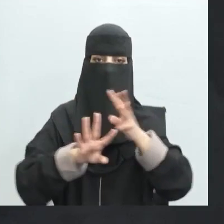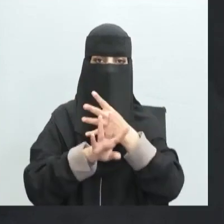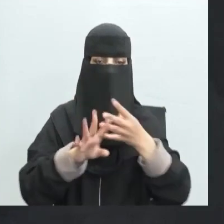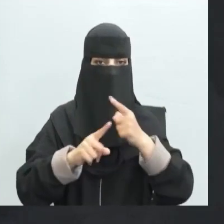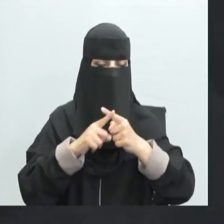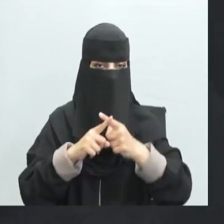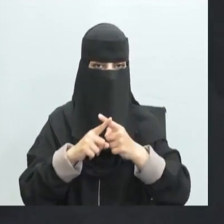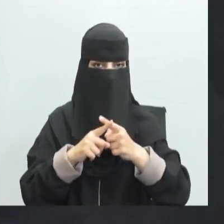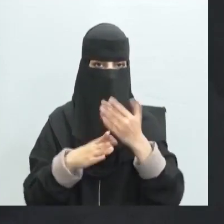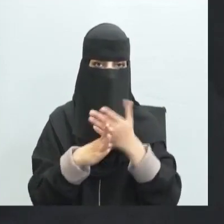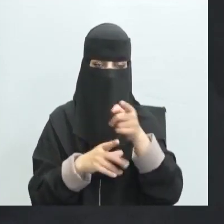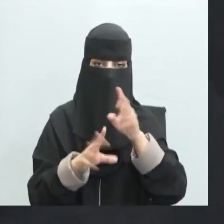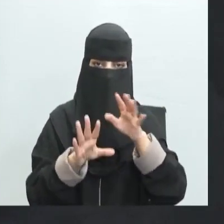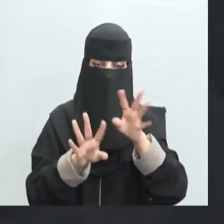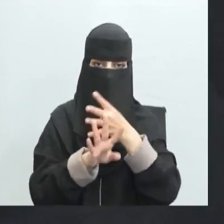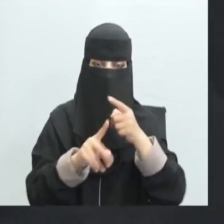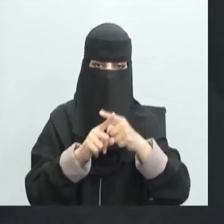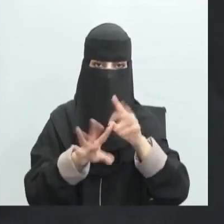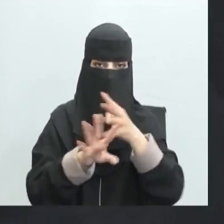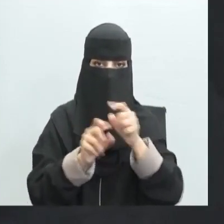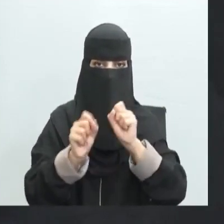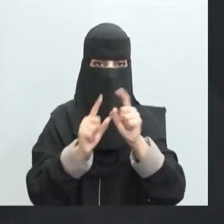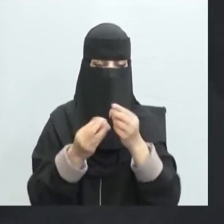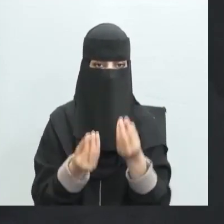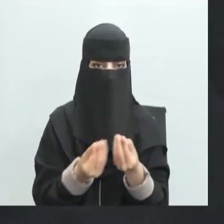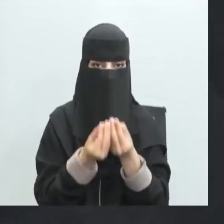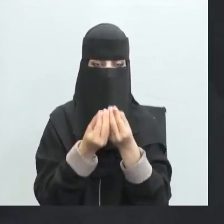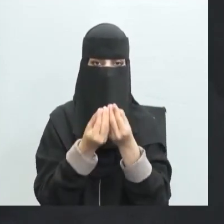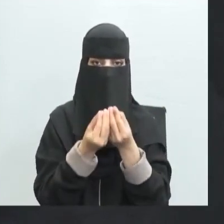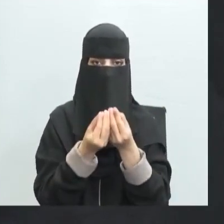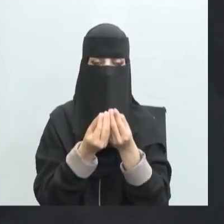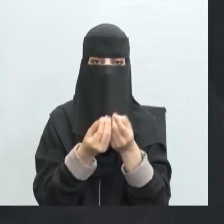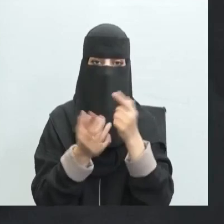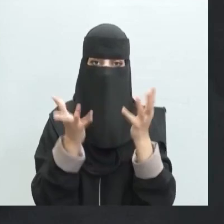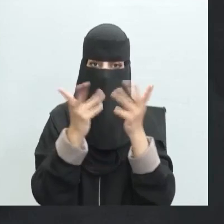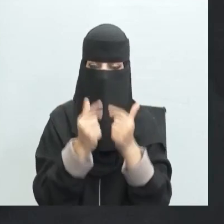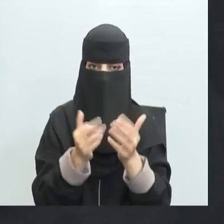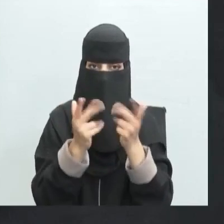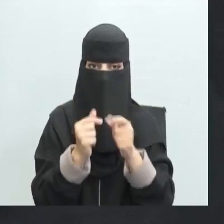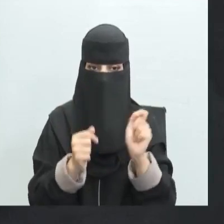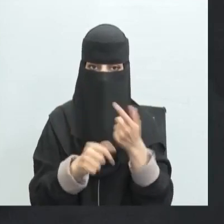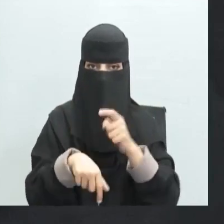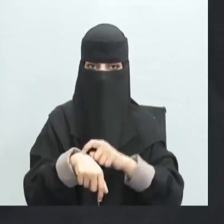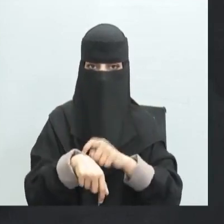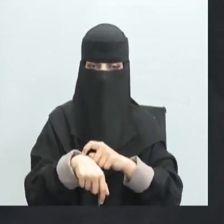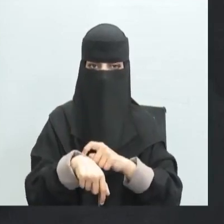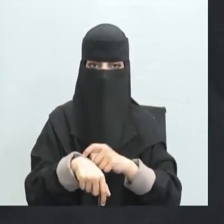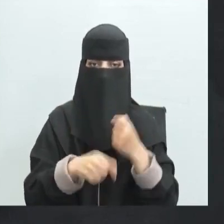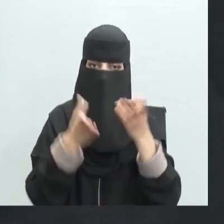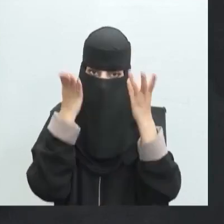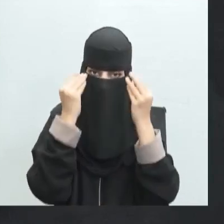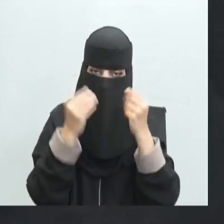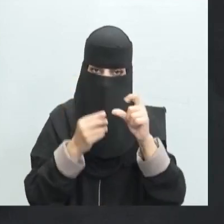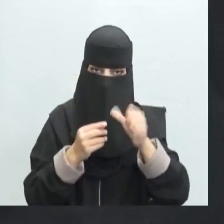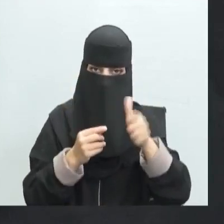الاكسل لانه يعتبر برنامج جداول الكترونيه ممكن انك والله تجري الحسابات بلحظات معينه فاتعظ على